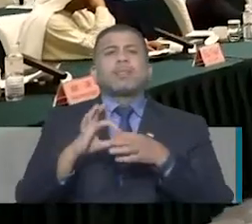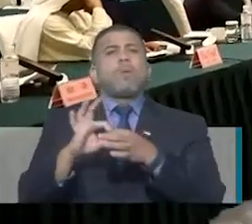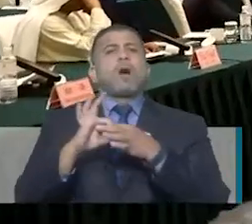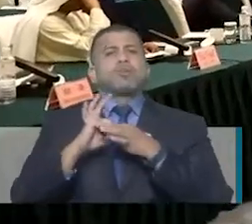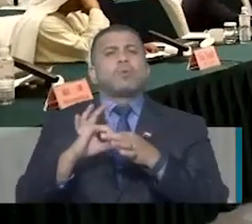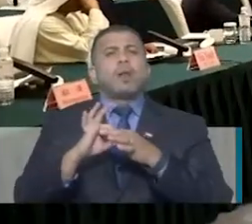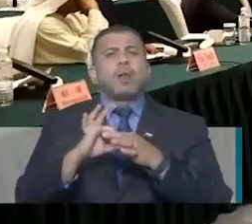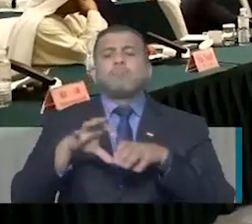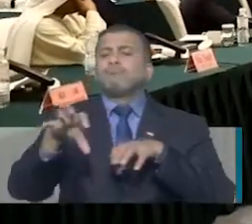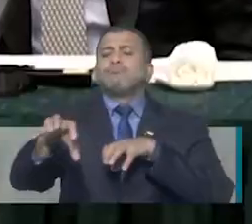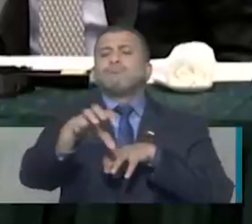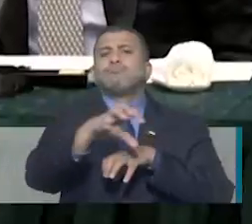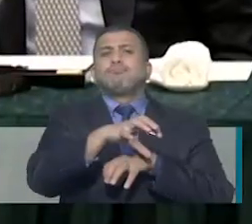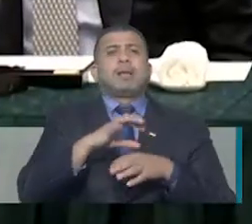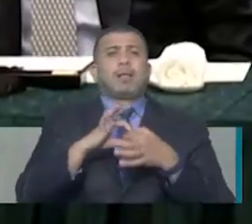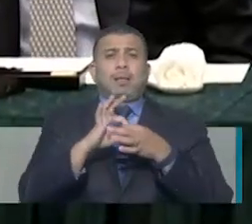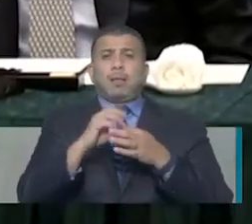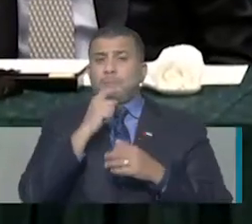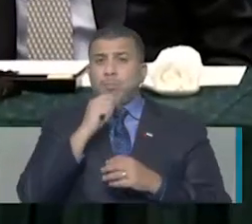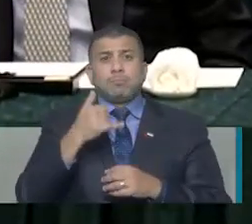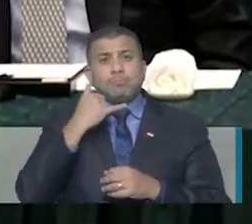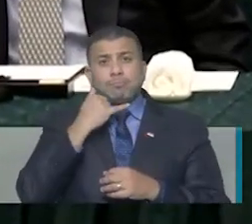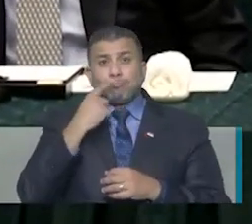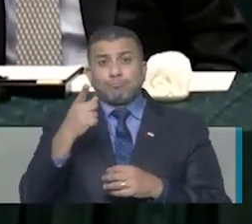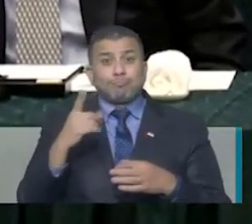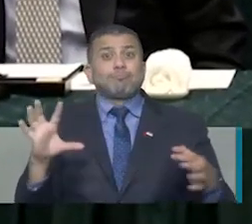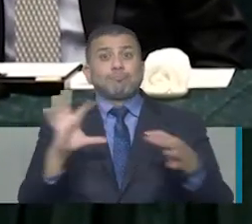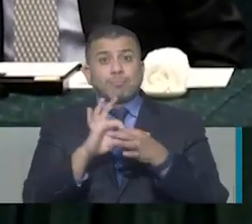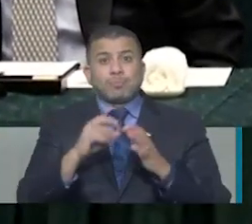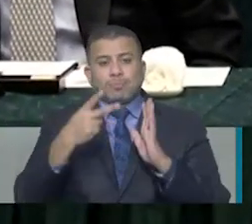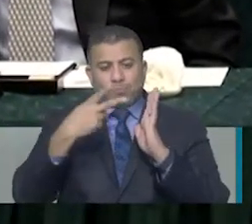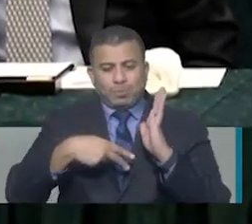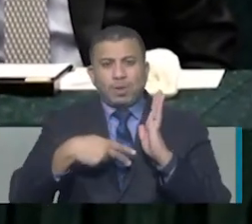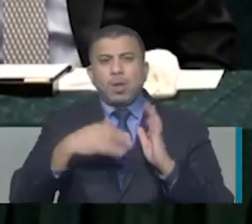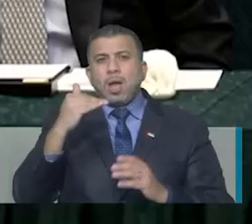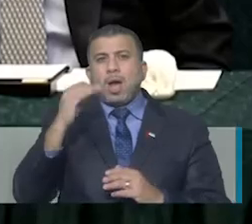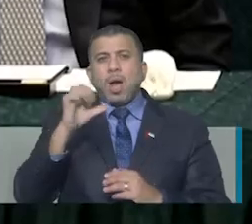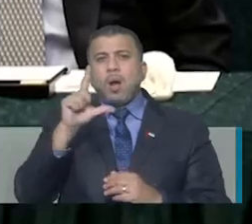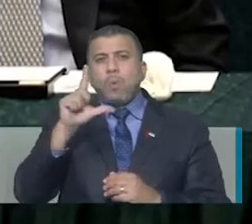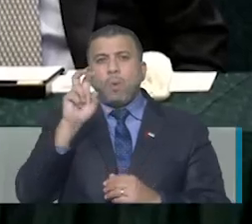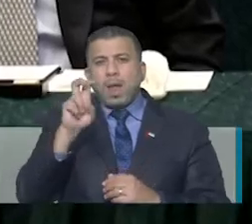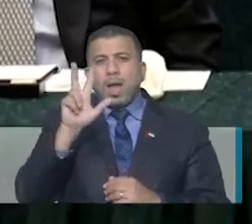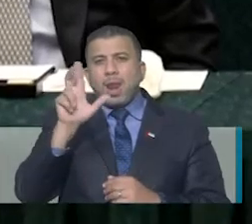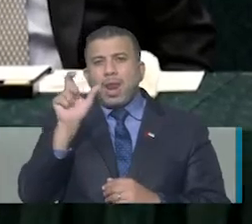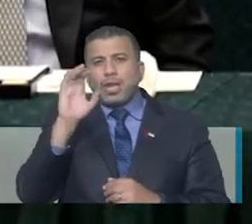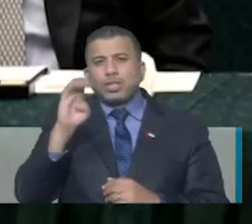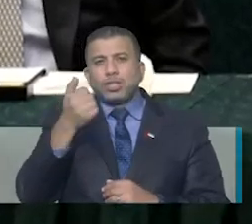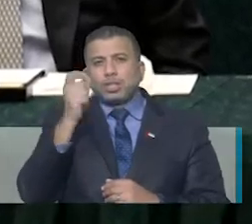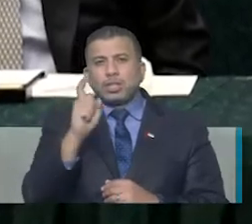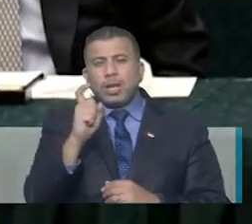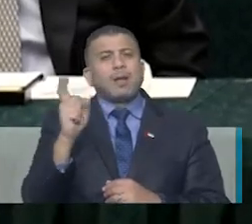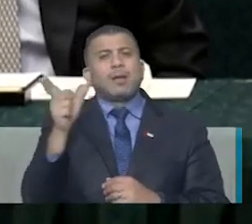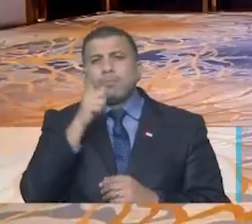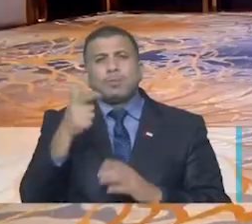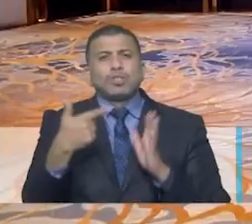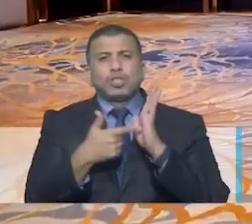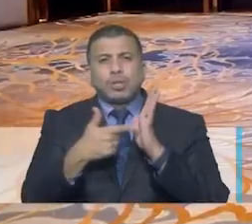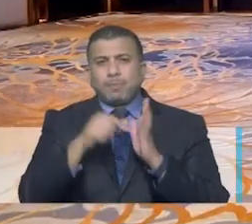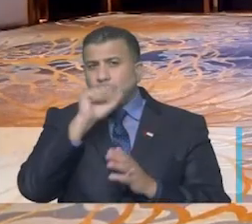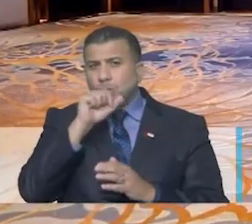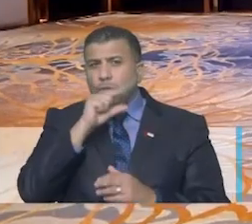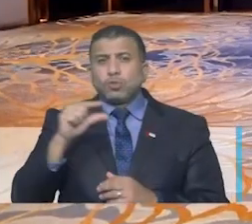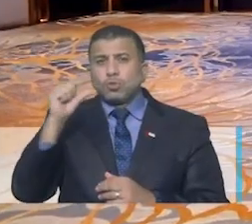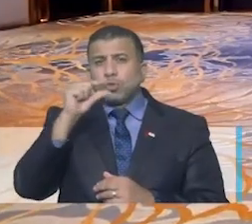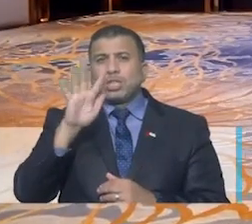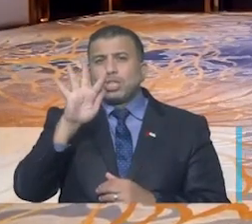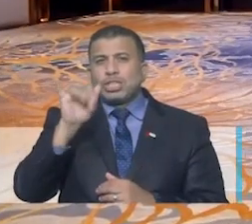كافه الجهات المعنيه وعلى صعيد متصل وقعت الدكتوره خوله النج نيابه عن جامعه الشرقه وسعاده الدكتور